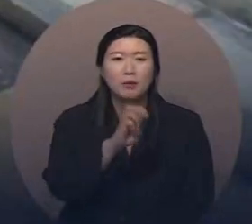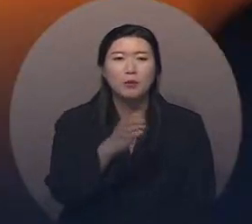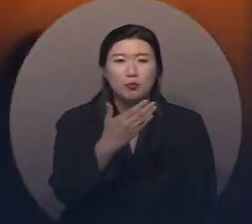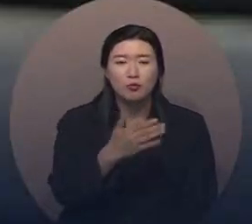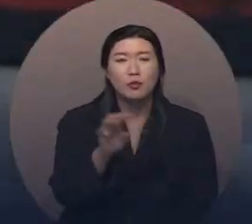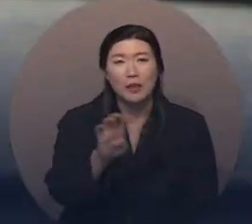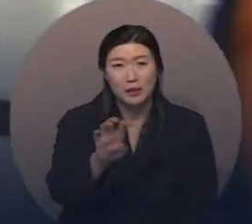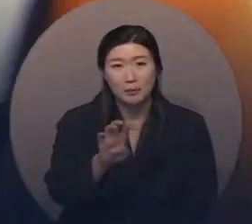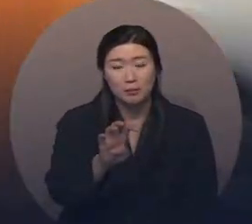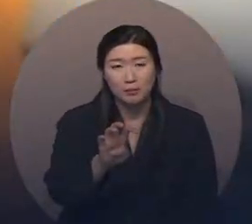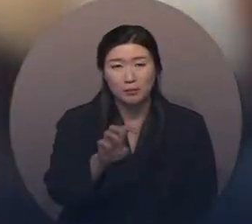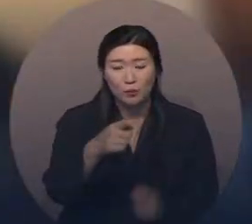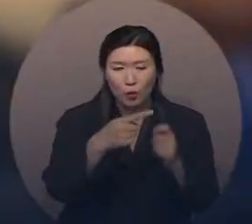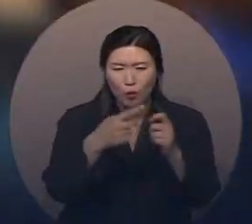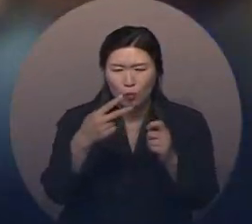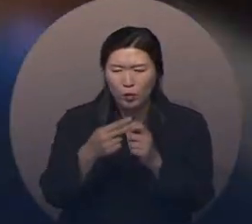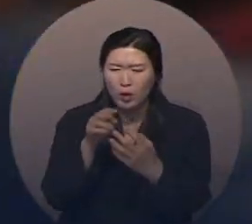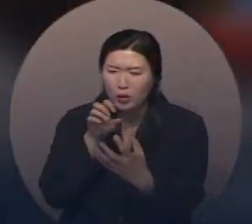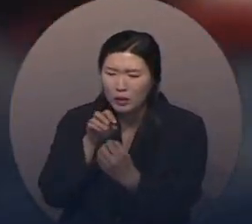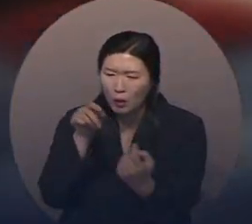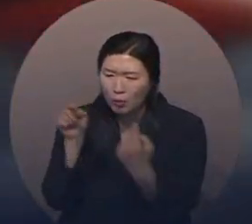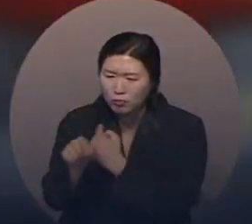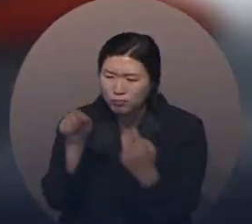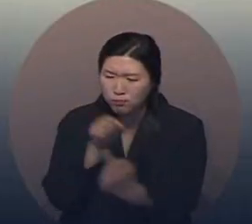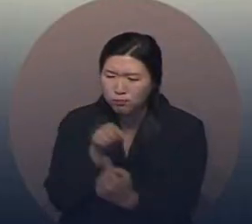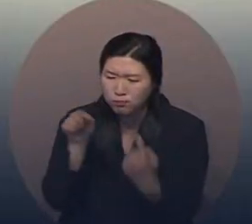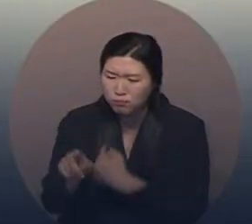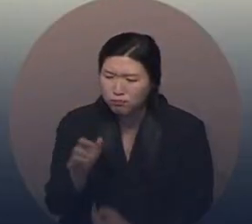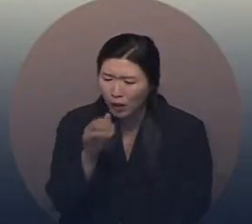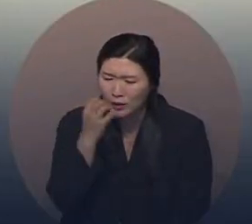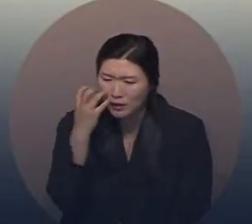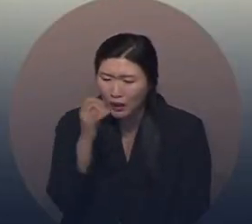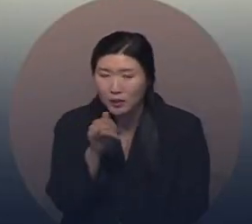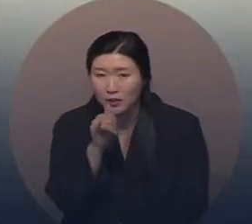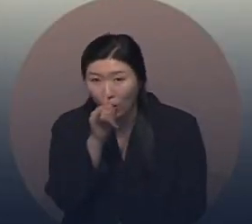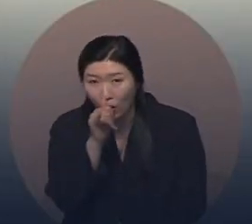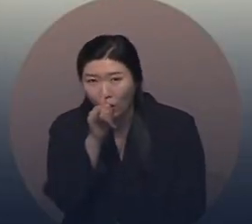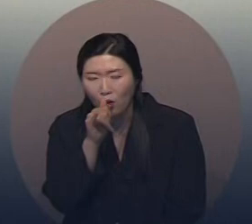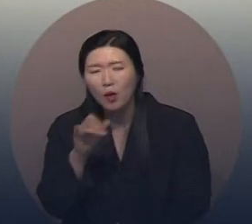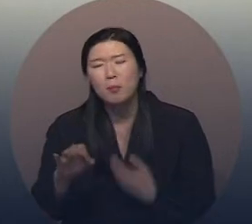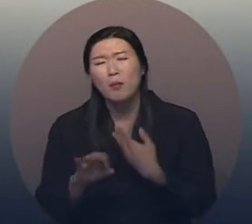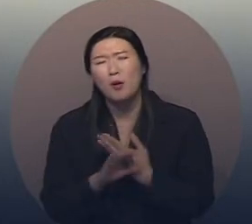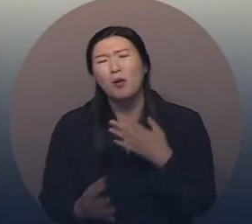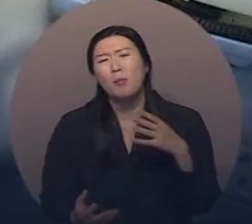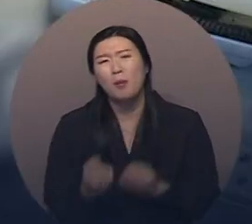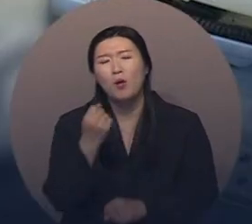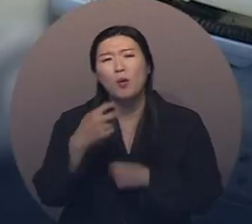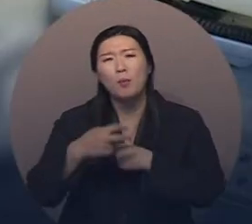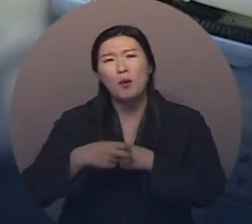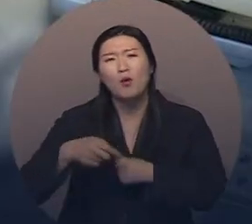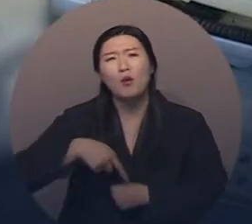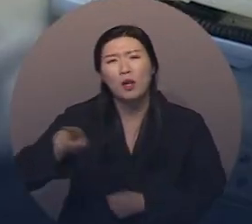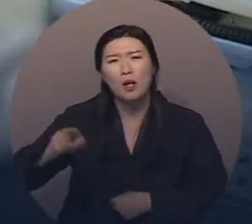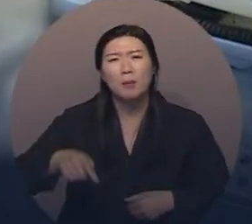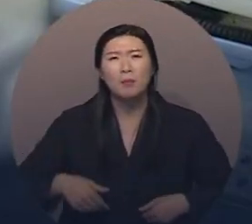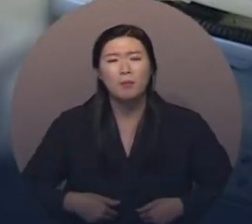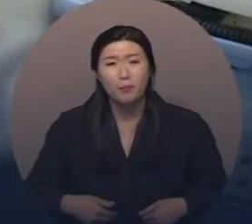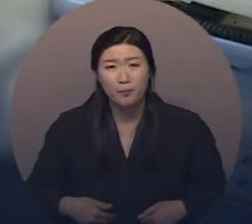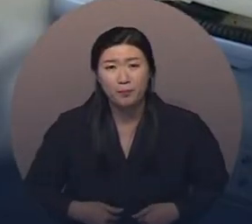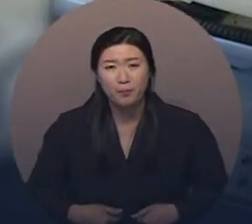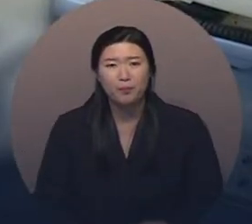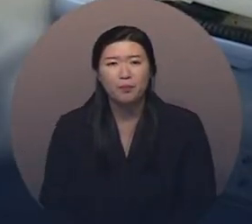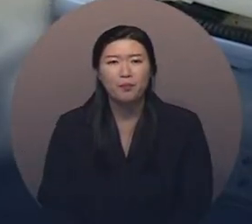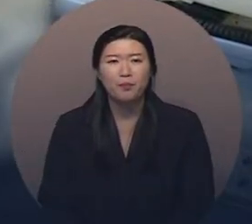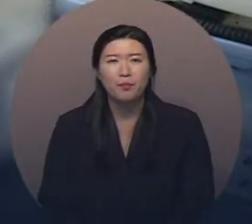상태가 대화가 제대로 통하지 않을 정도로 의식에 뭔가 문제가 있을 때, 이럴 때는 열사병의 가능성을 생각해서 최대한 빨리